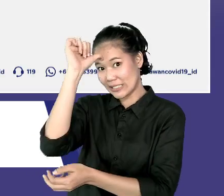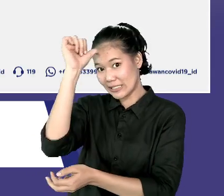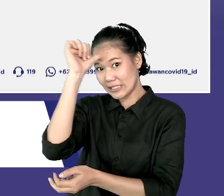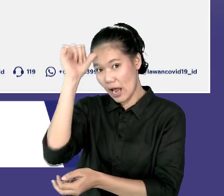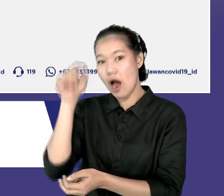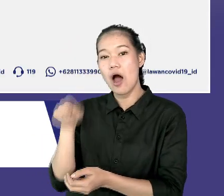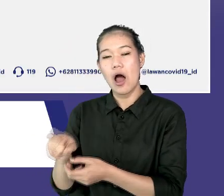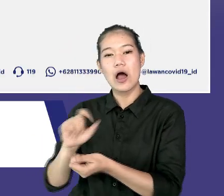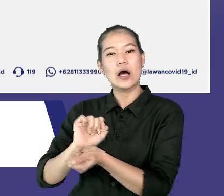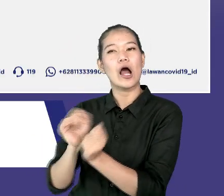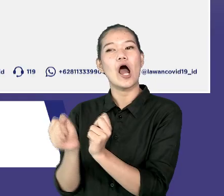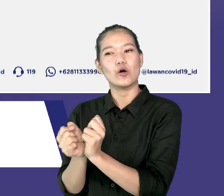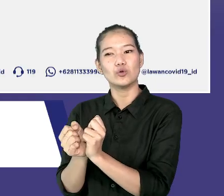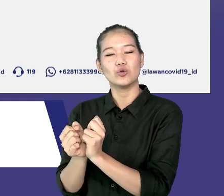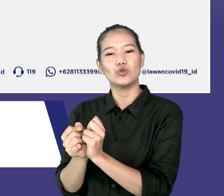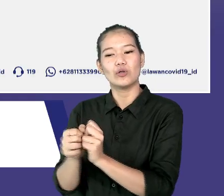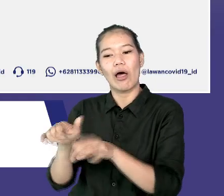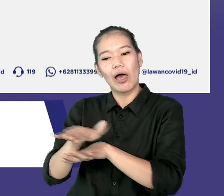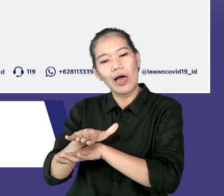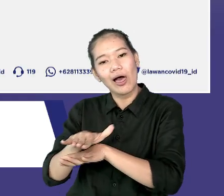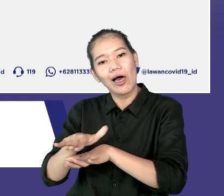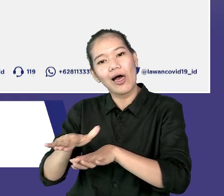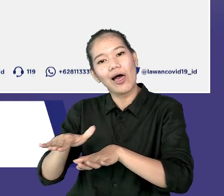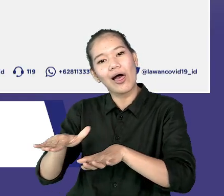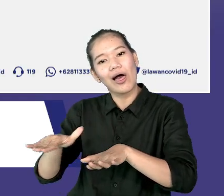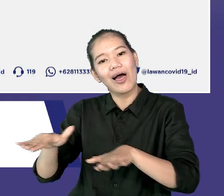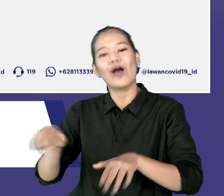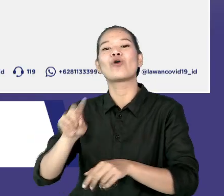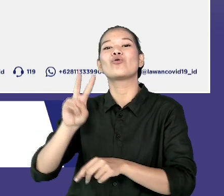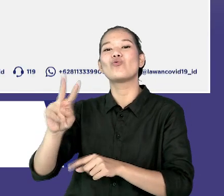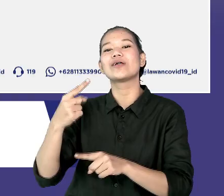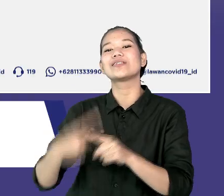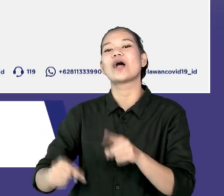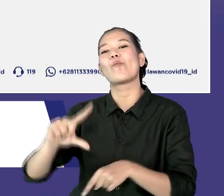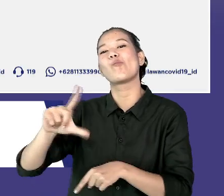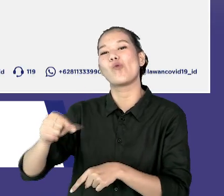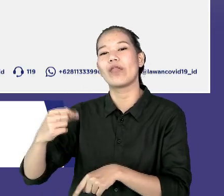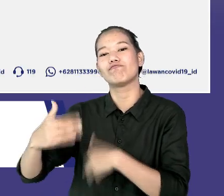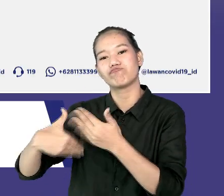India menunjukkan kurva datar selama 2,5 bulan